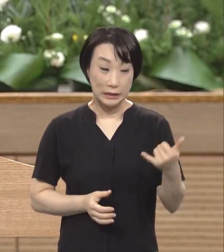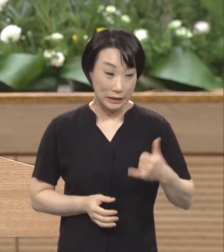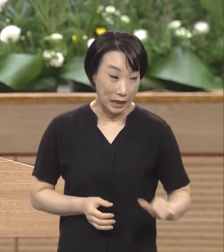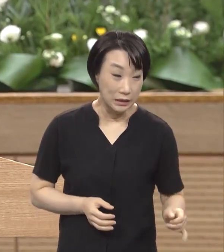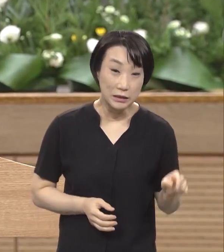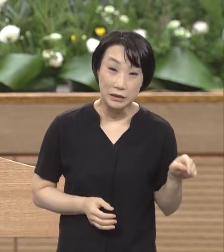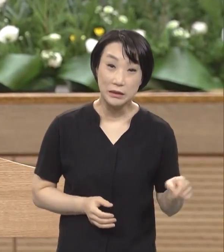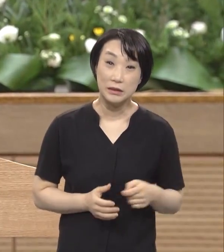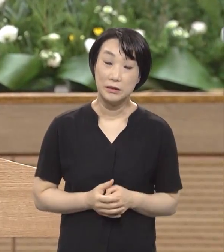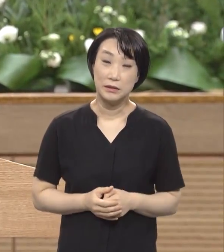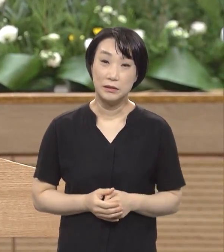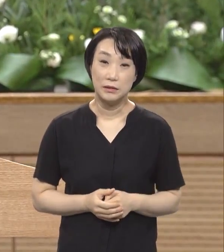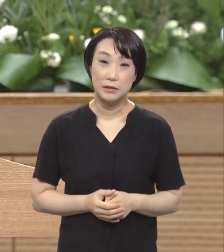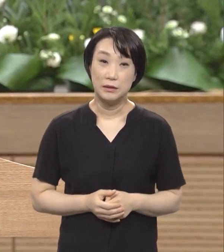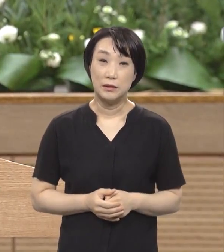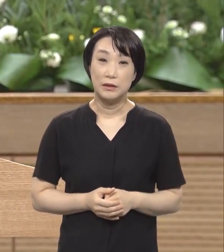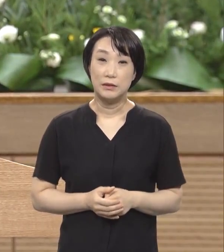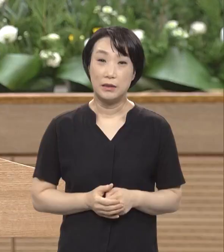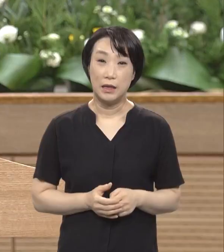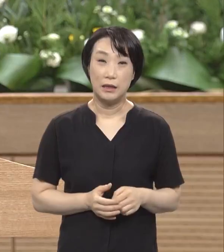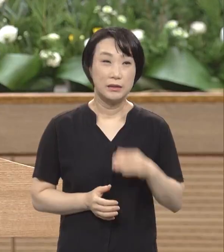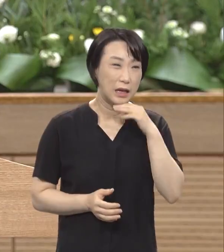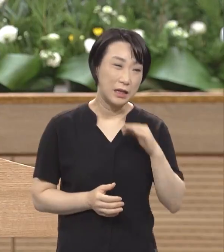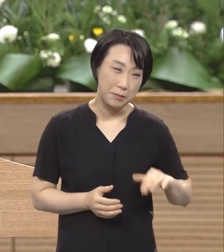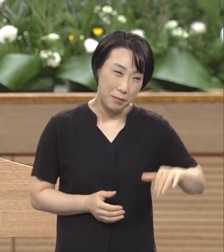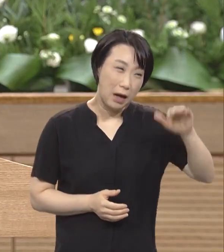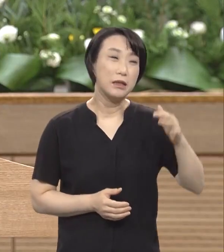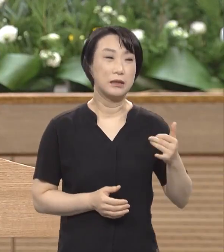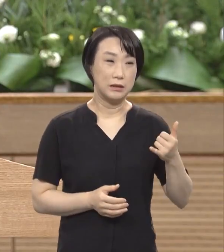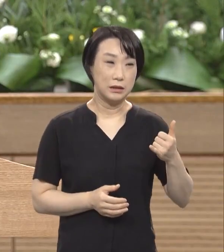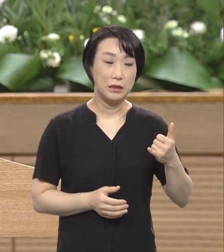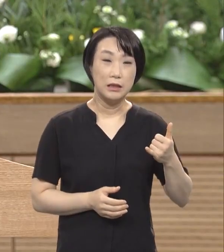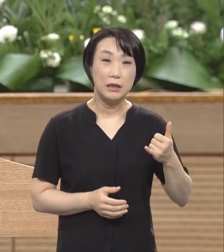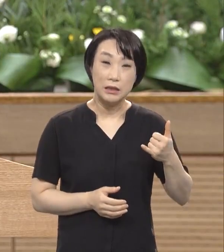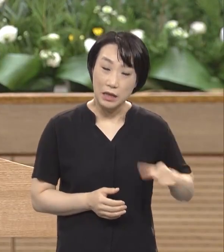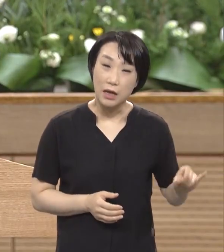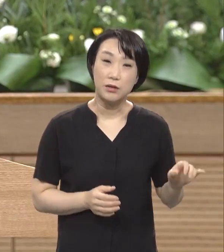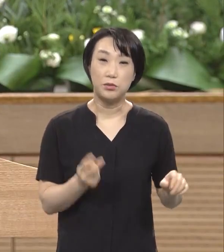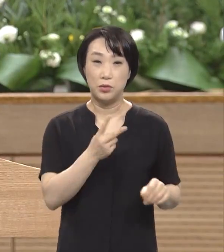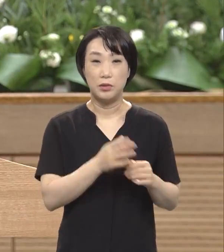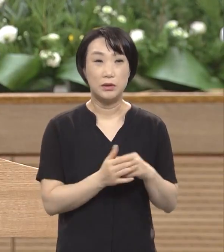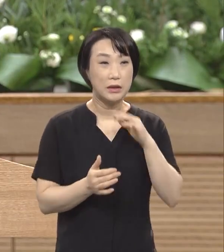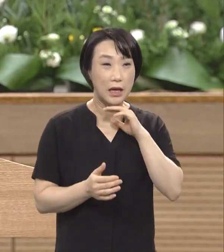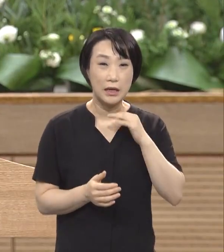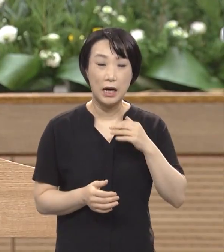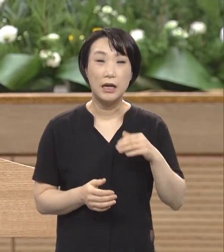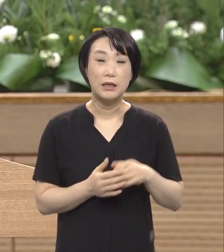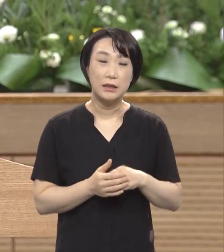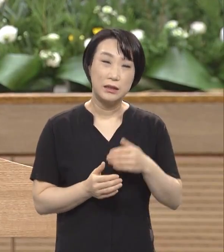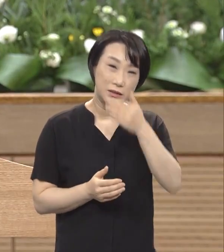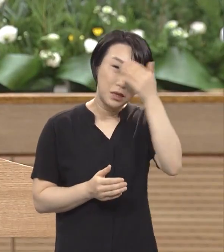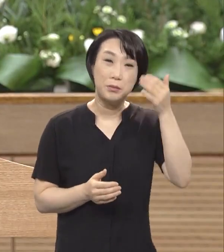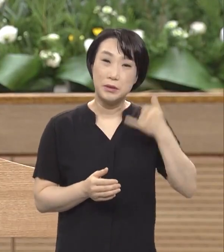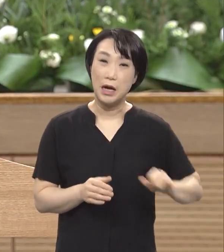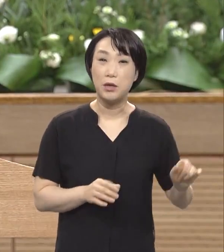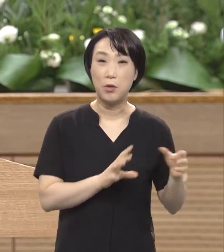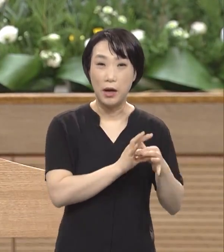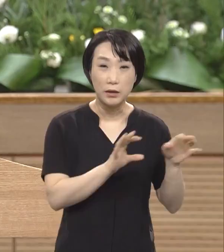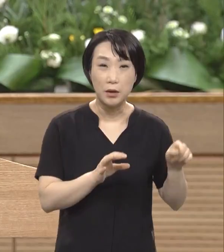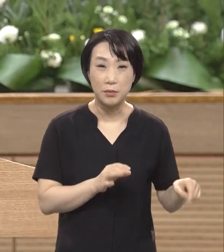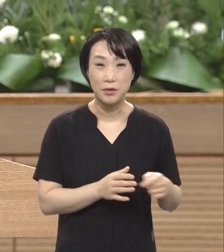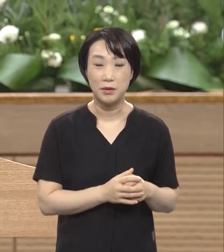자식들이 나이 먹은 자식이나 나이를 안 먹은 자식이나